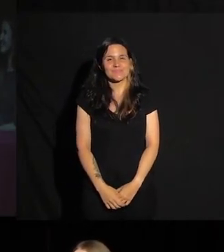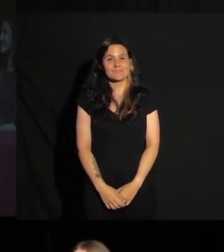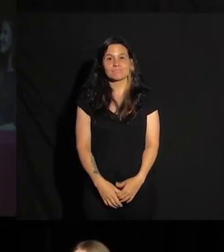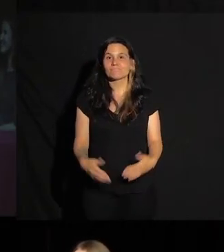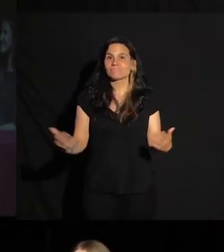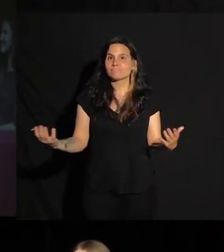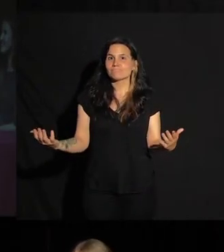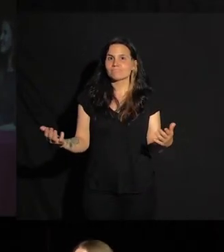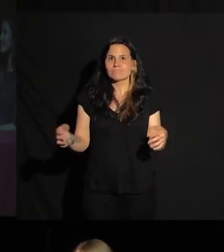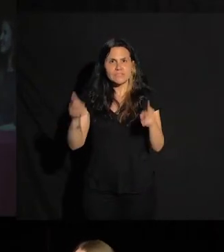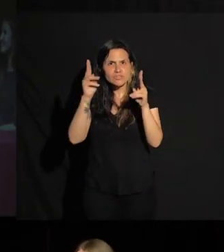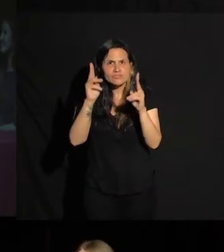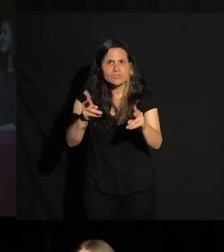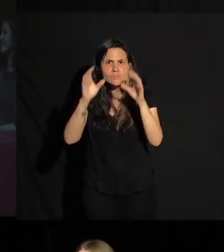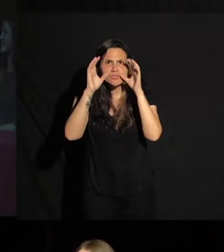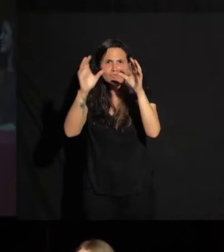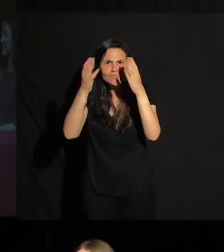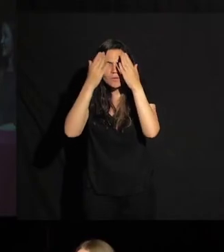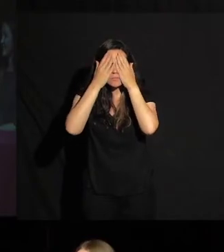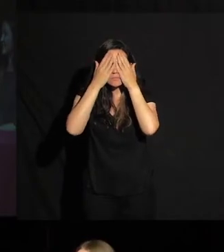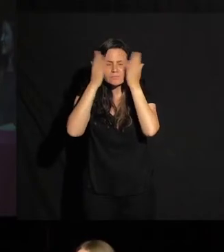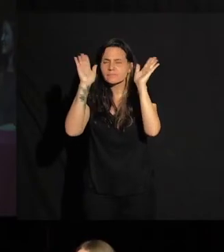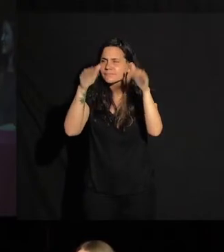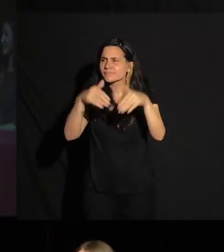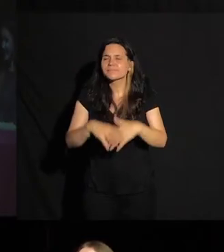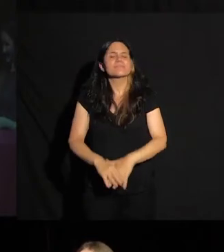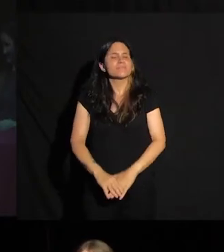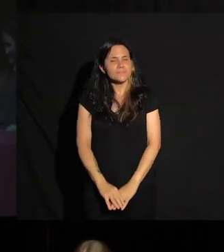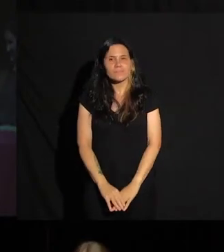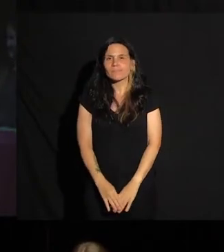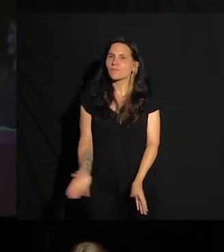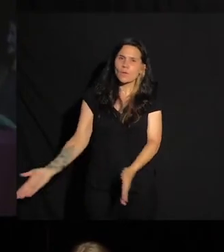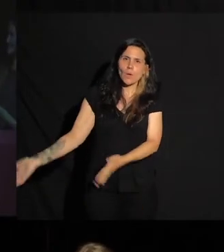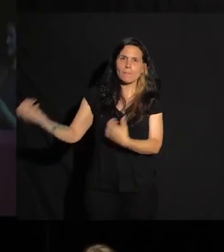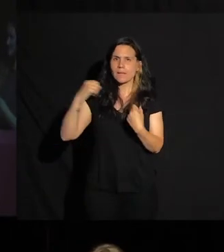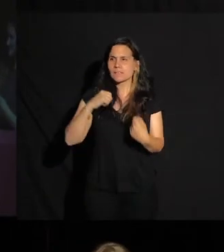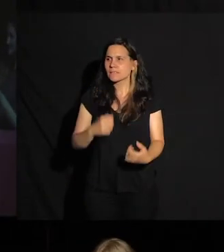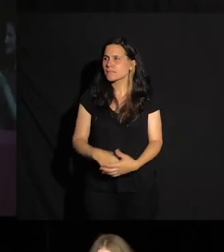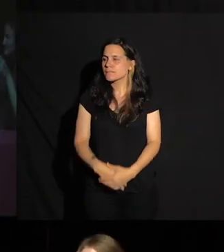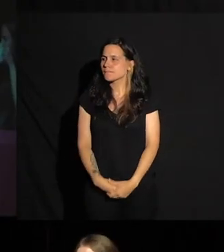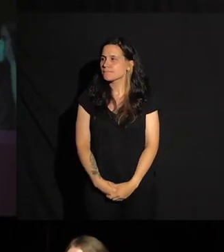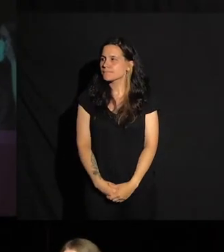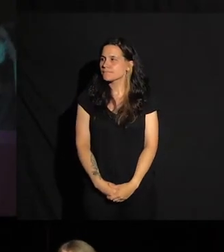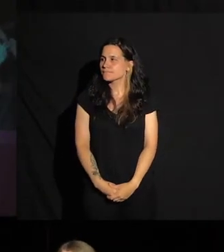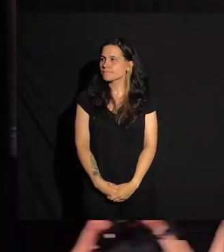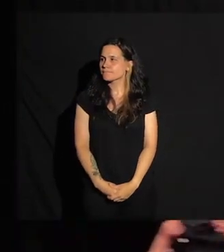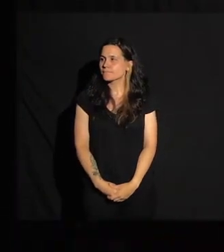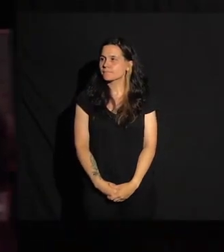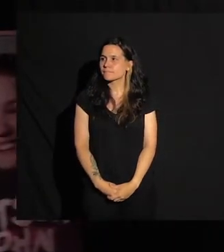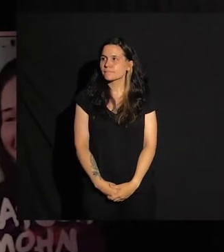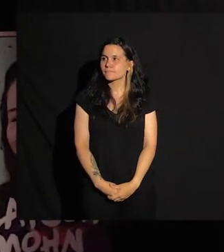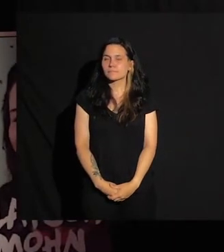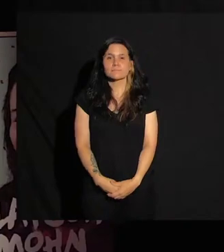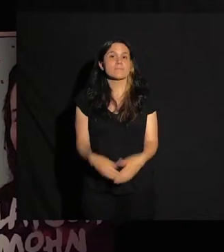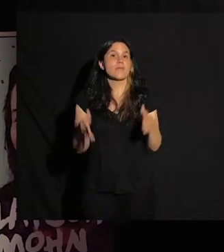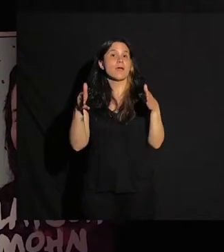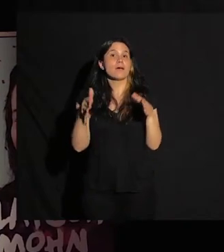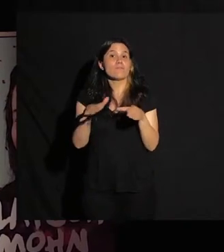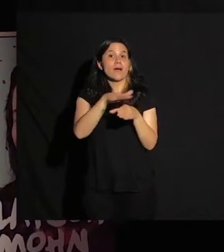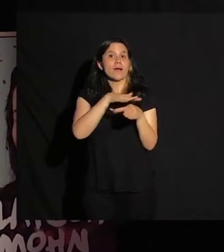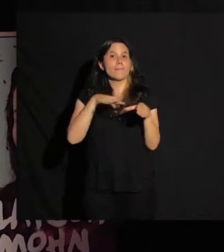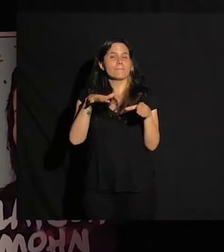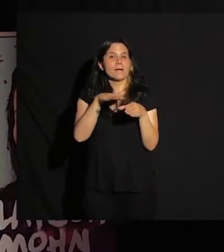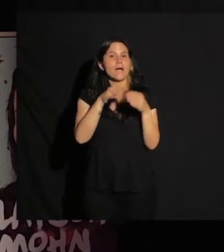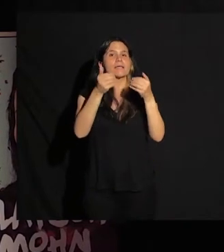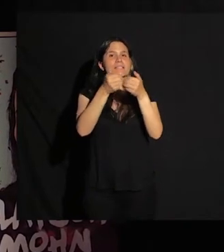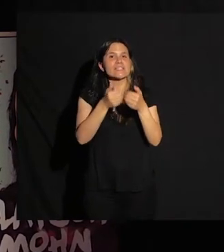Genau, sie sieht ja zu. Was bin ich für ein Honk? Passt auf, kommt doch mal mit. Kommt mal mit. Fachbereich Sonderpädagogik, was heißt